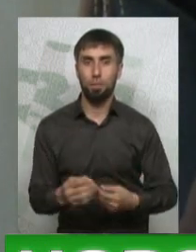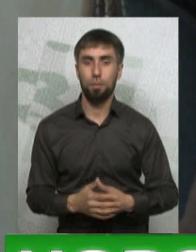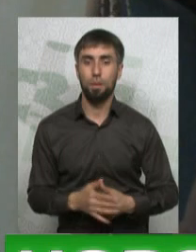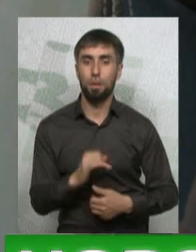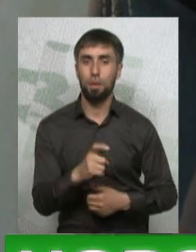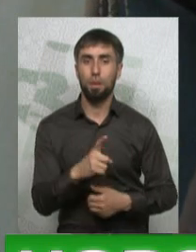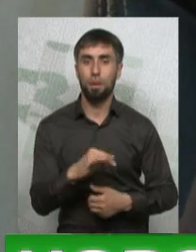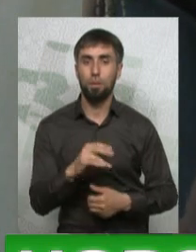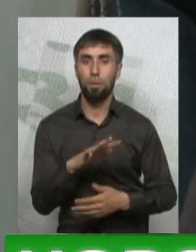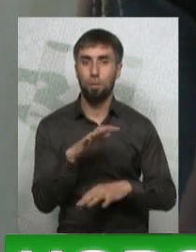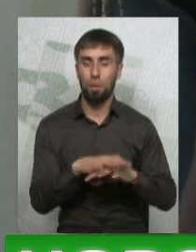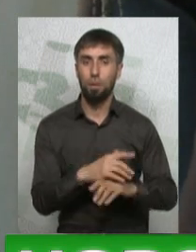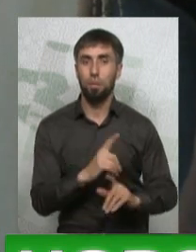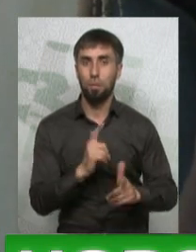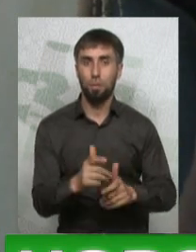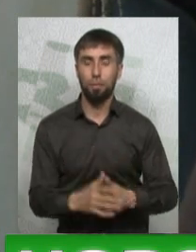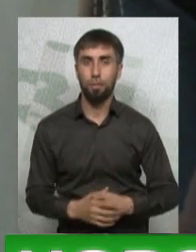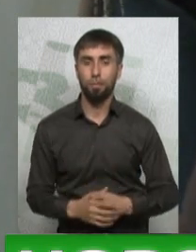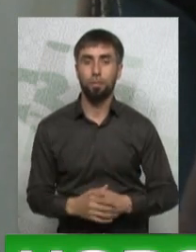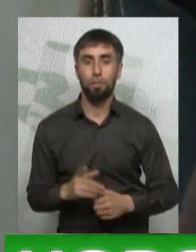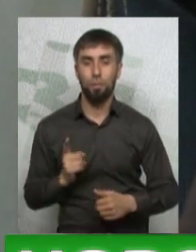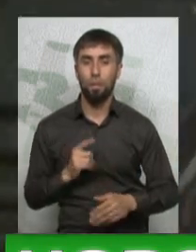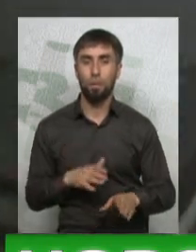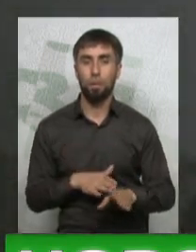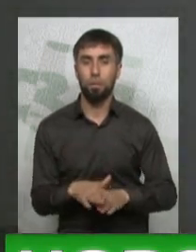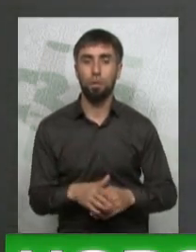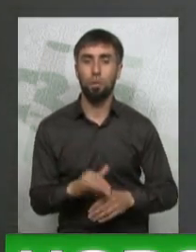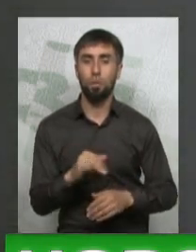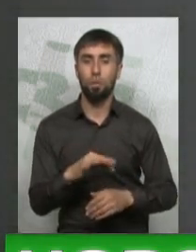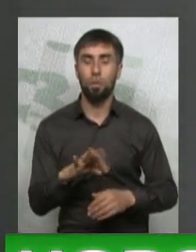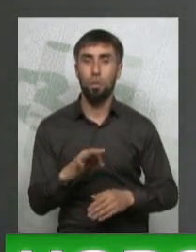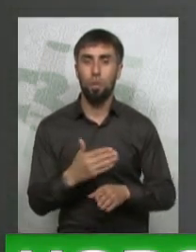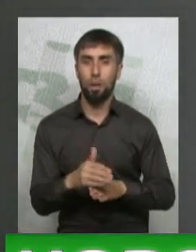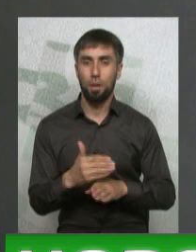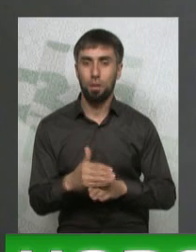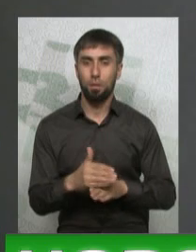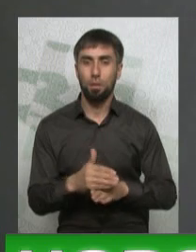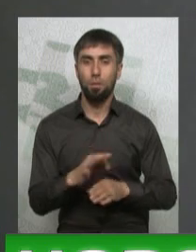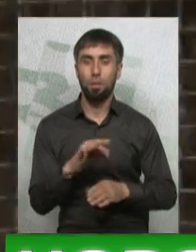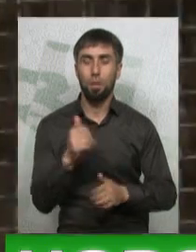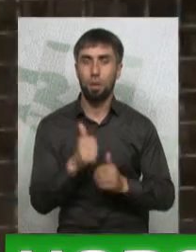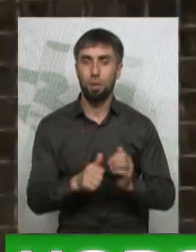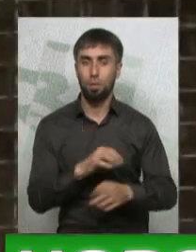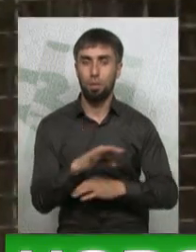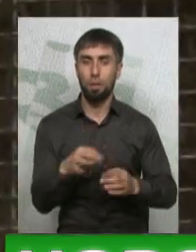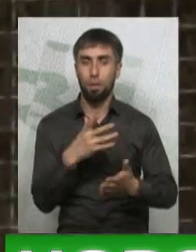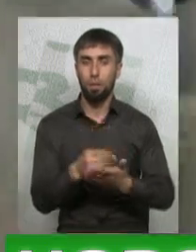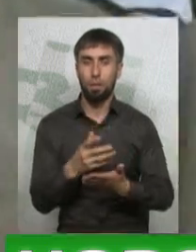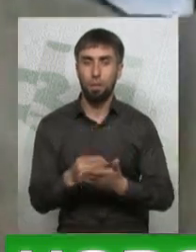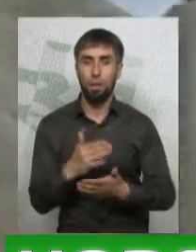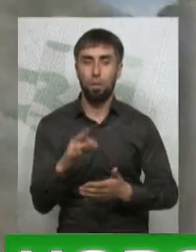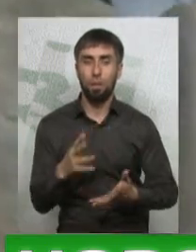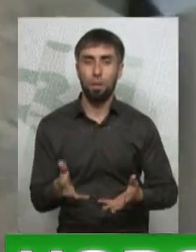их заявки в банке уже одобрены. Ждем реализации. У микрокредитной компании подход к каждому проекту индивидуальный.